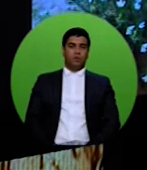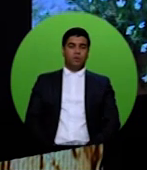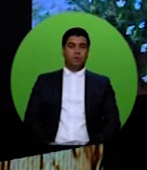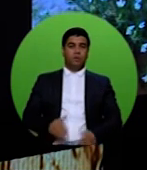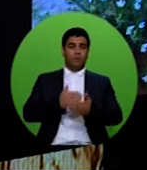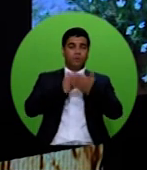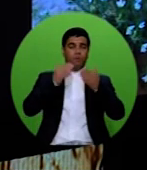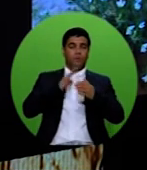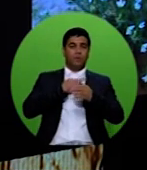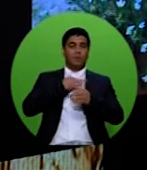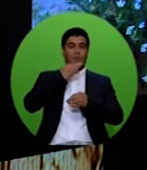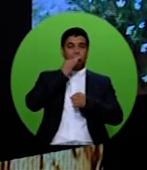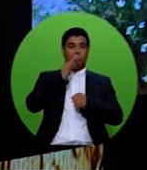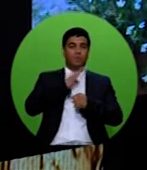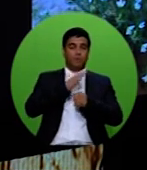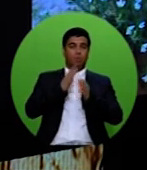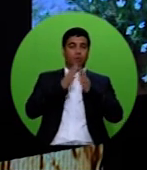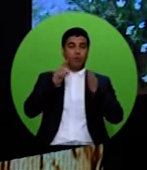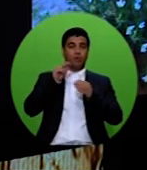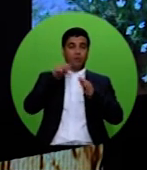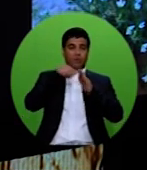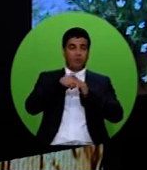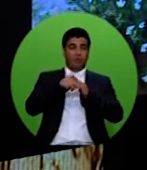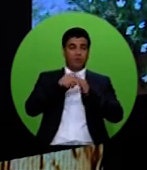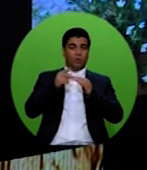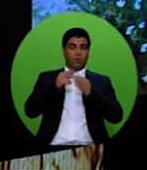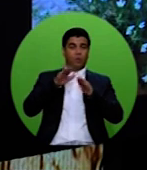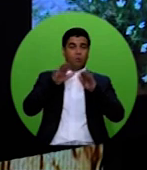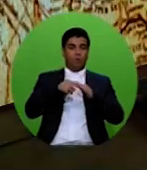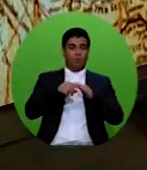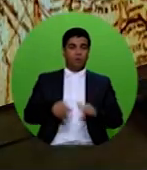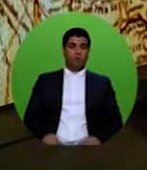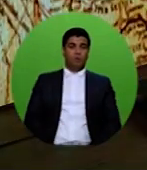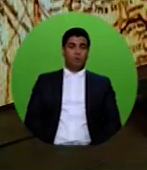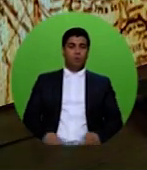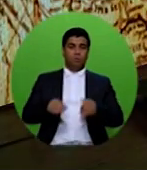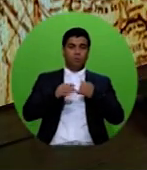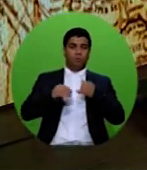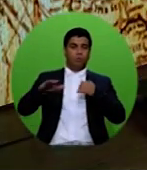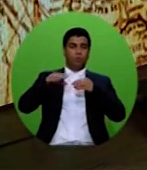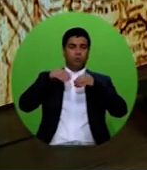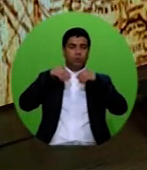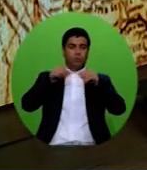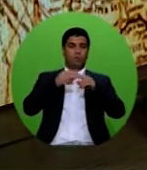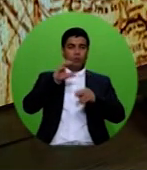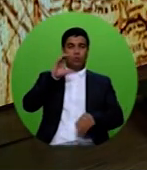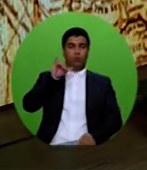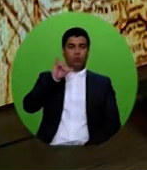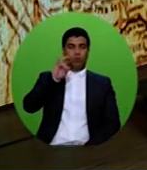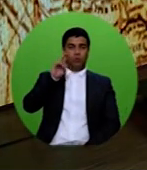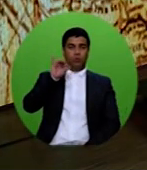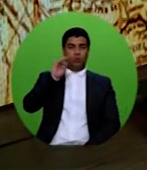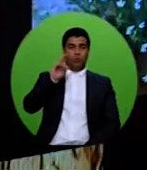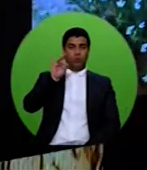Как мы с вами сказали, ребята, большая часть Кашкадарьи расположена пустыня Сундукли, и вся